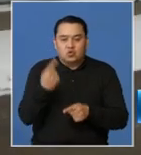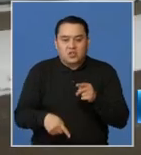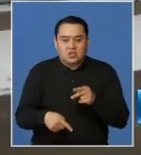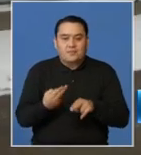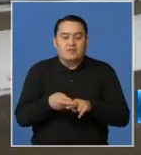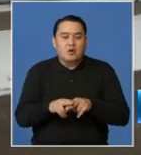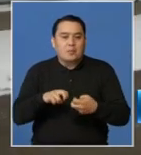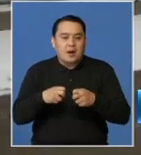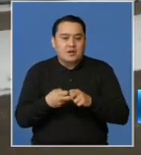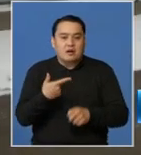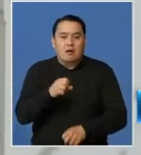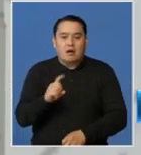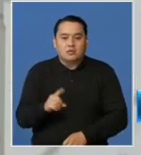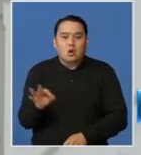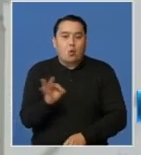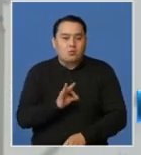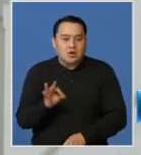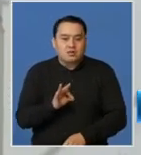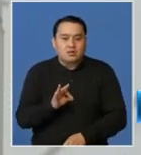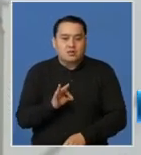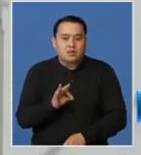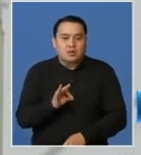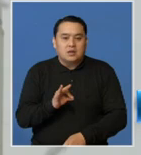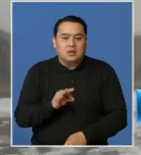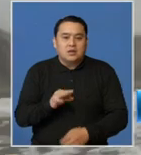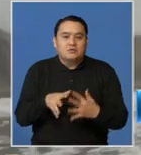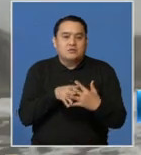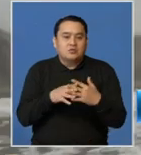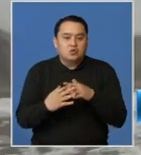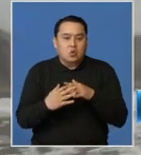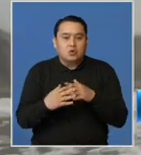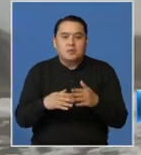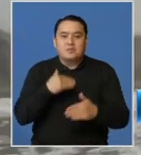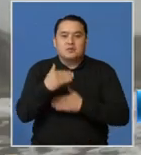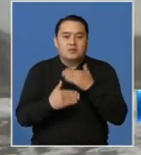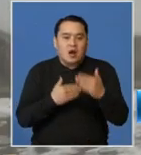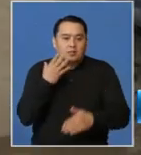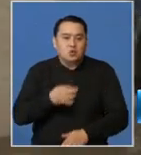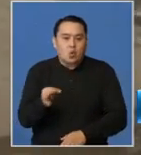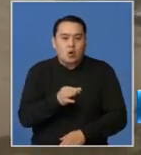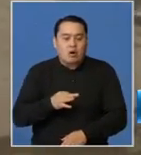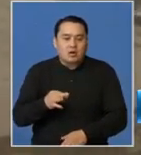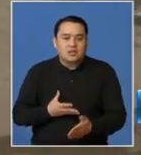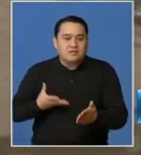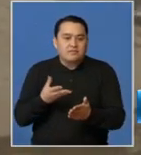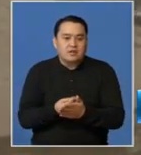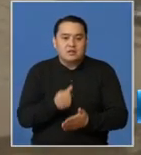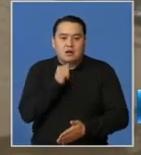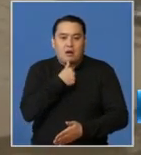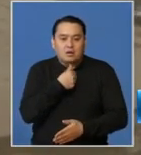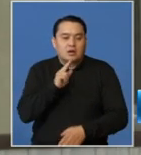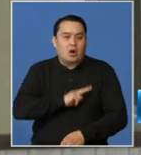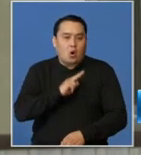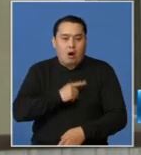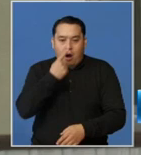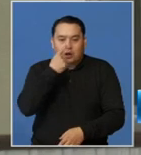Еще одна проблема газификации области – неперспективные села. По словам представителей ЖТСУ «Облгаз», инвесторы не хотят